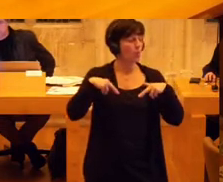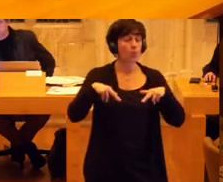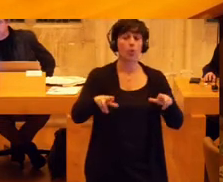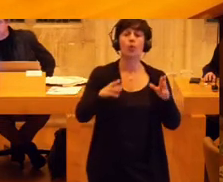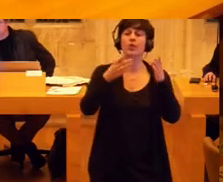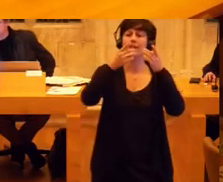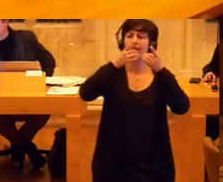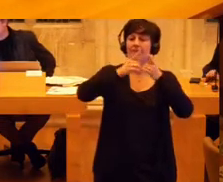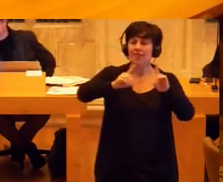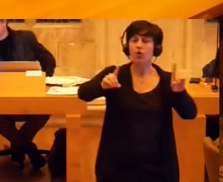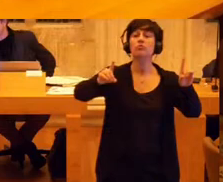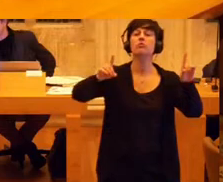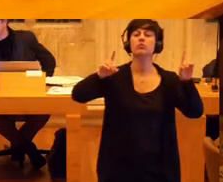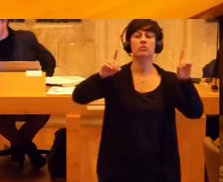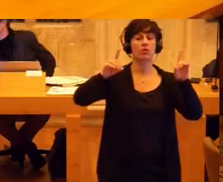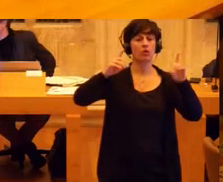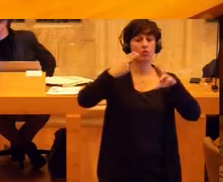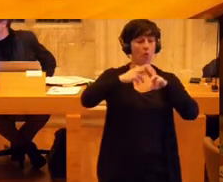la Délivrande.